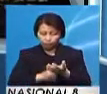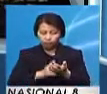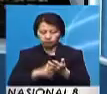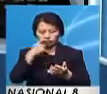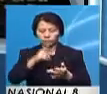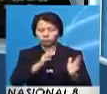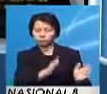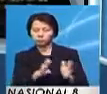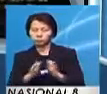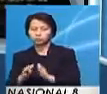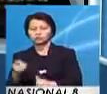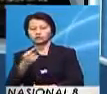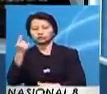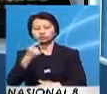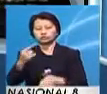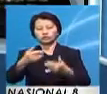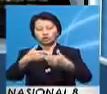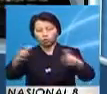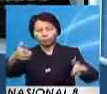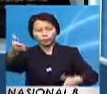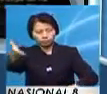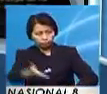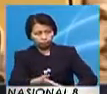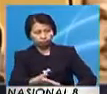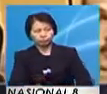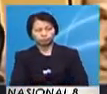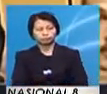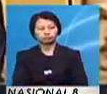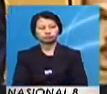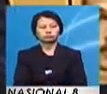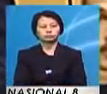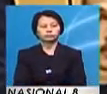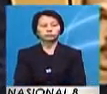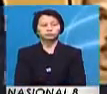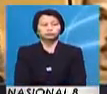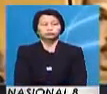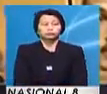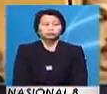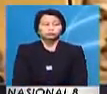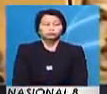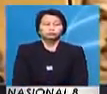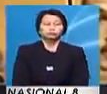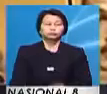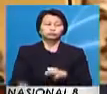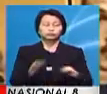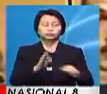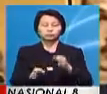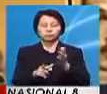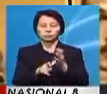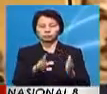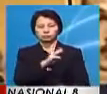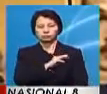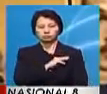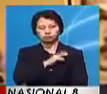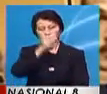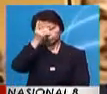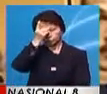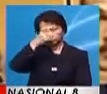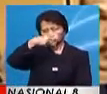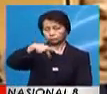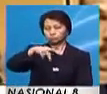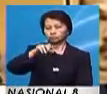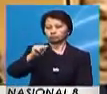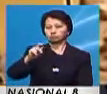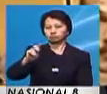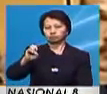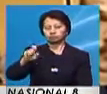penyelarasan sentiasa terbuka. Jelas timbalan menterinya, Datuk P.